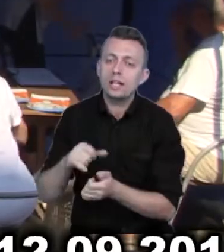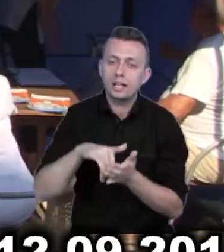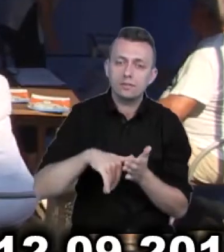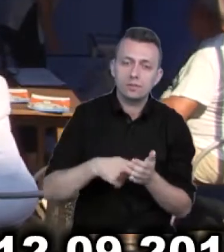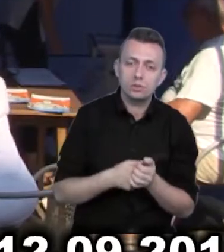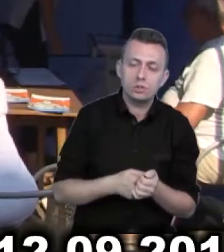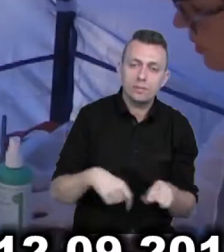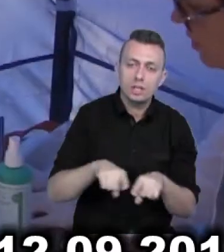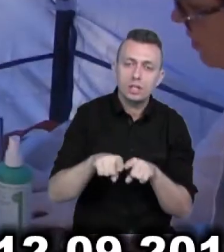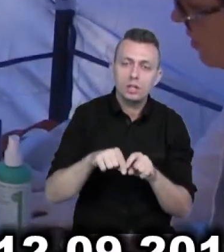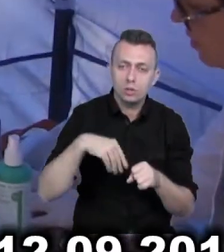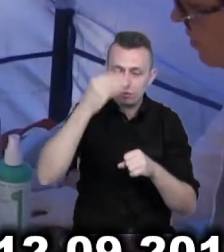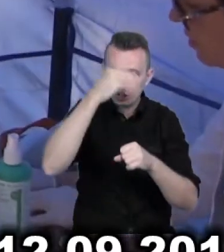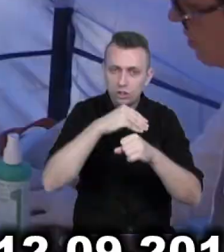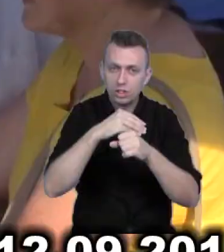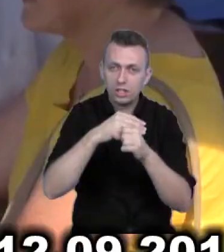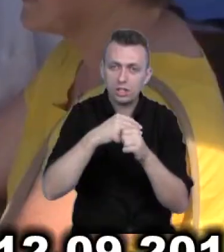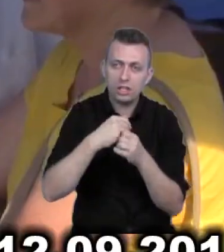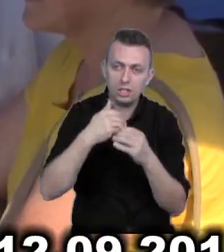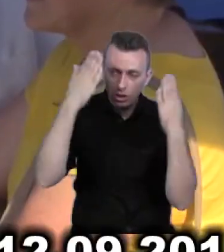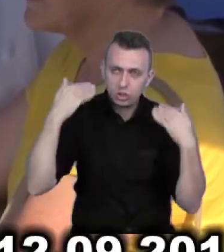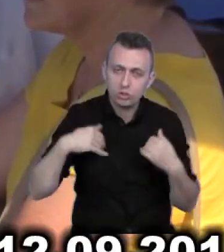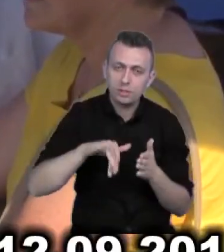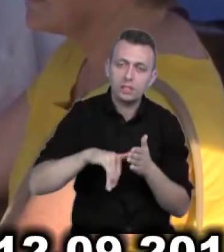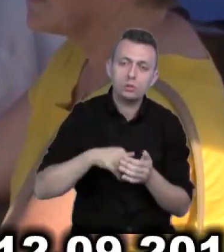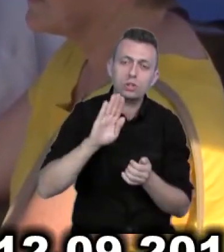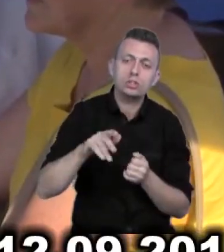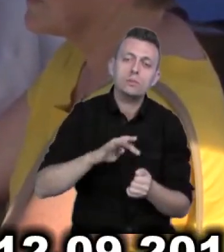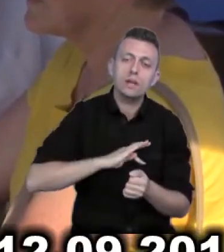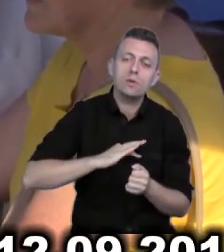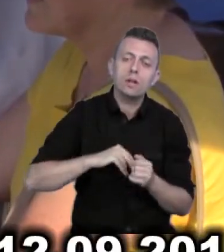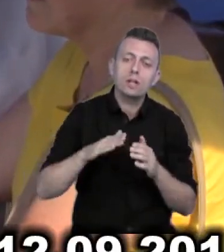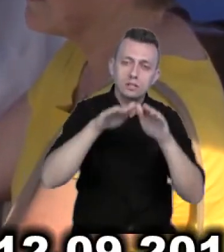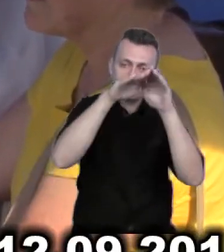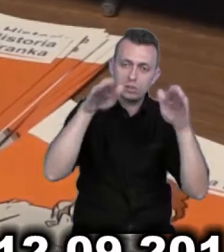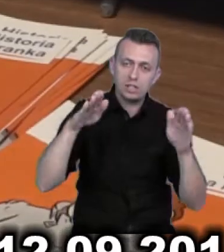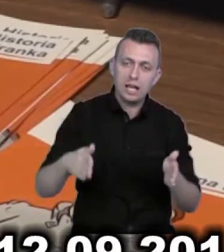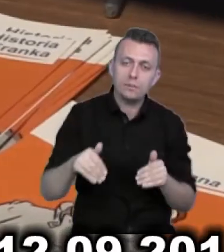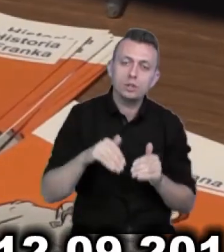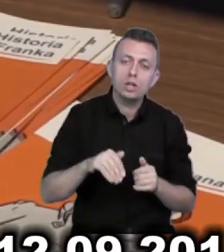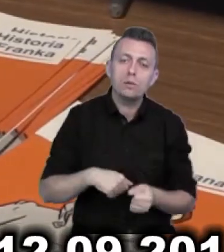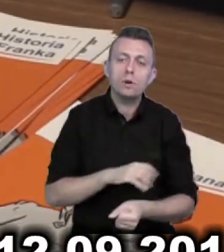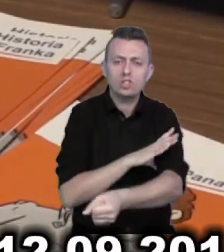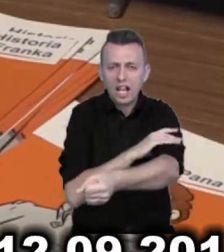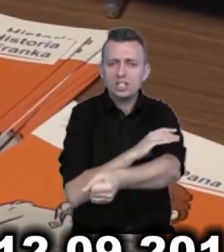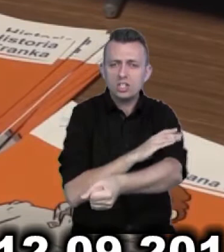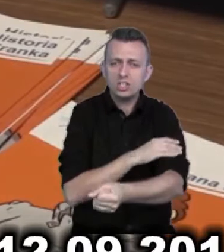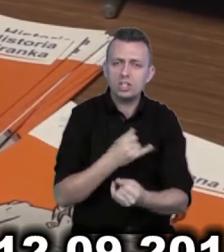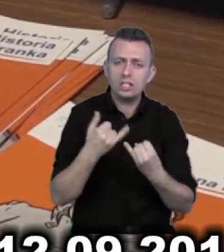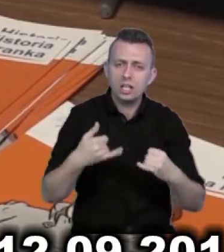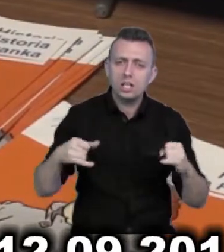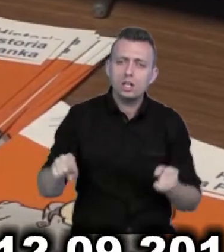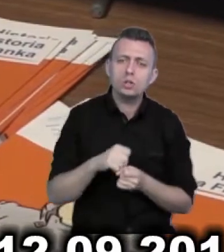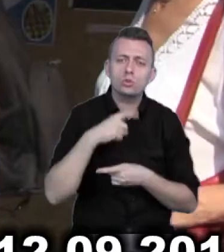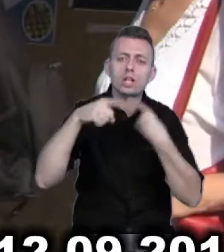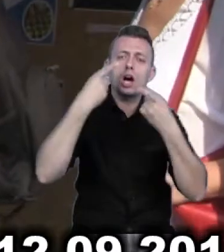było w trakcie Święta Róży zbadać poziom cholesterolu, wagę ciała, czy też zmierzyć ciśnienie. Specjaliści w dziedzinie dietetyki udzielali porad, jak prawidłowo